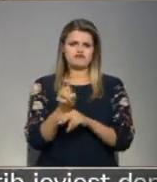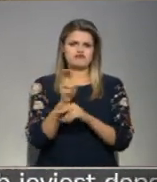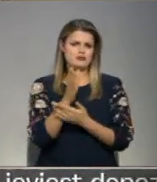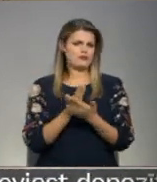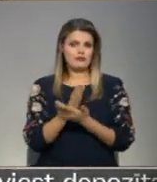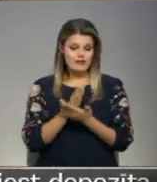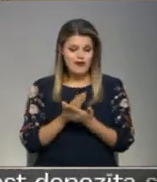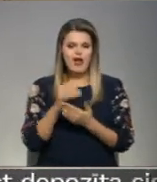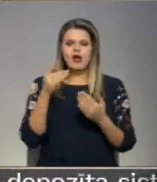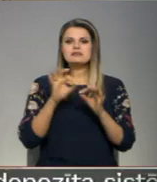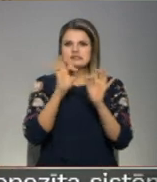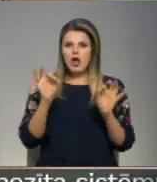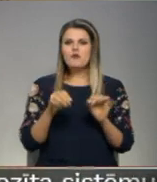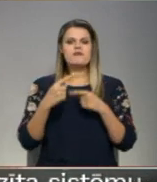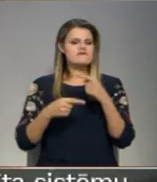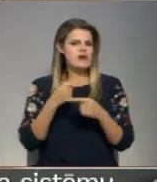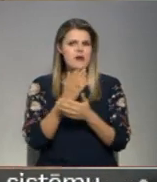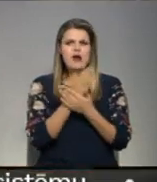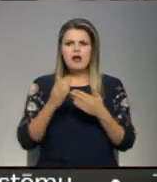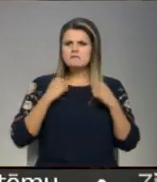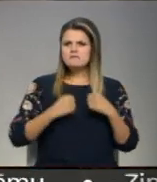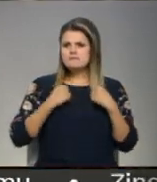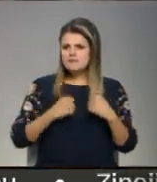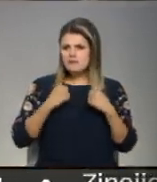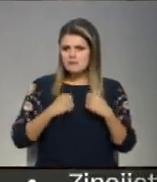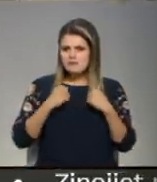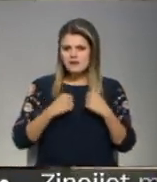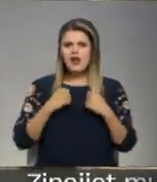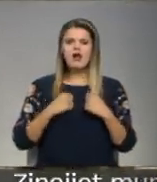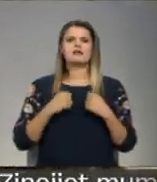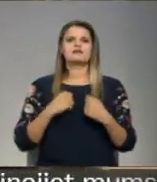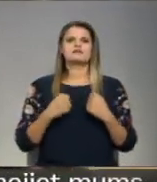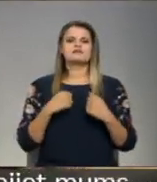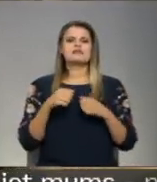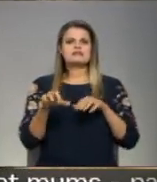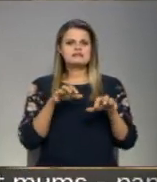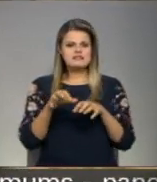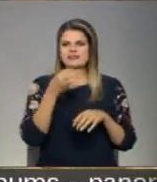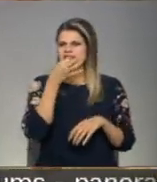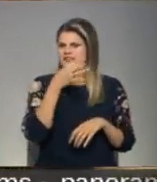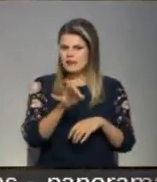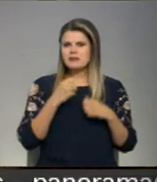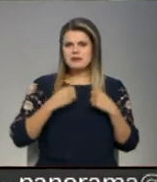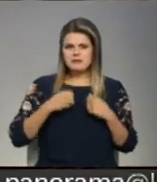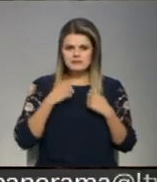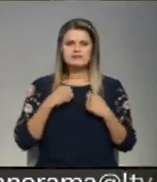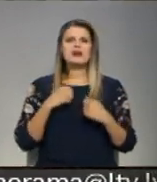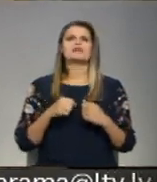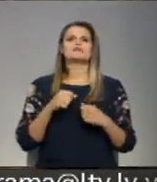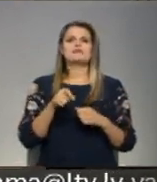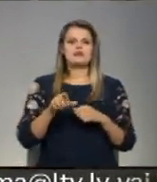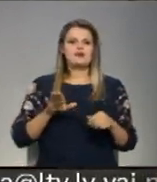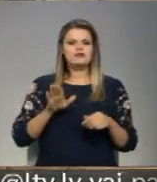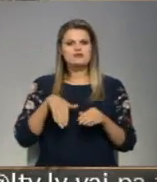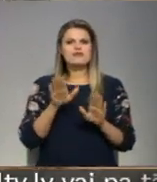frizēšanas astaiņu kažociņu meistaru vienmēr kārtīgi izmazgā, un lai arī šis process dzīvniekam ne īpaši patīk, kā uzsver Irita, ar suni visu